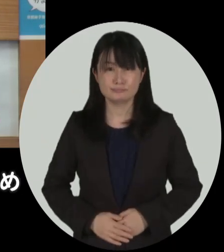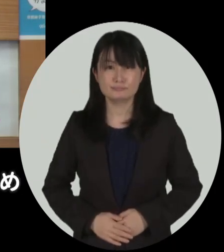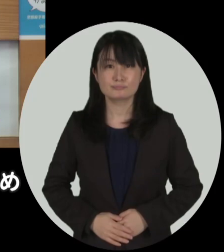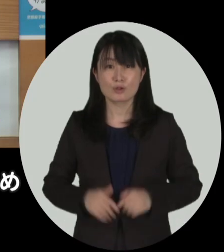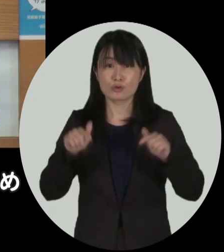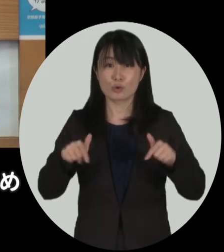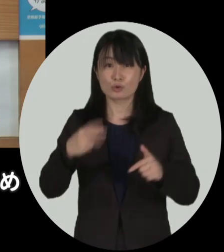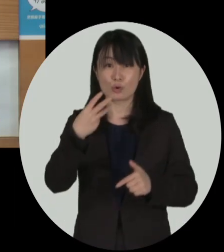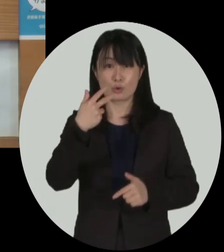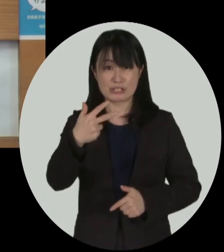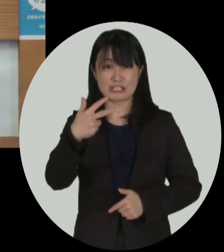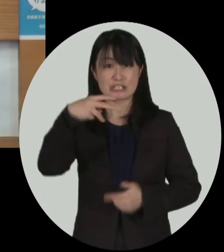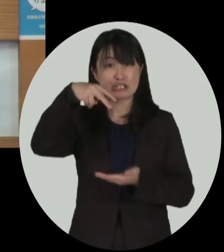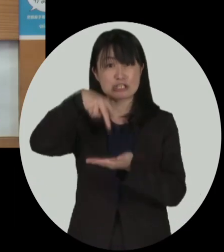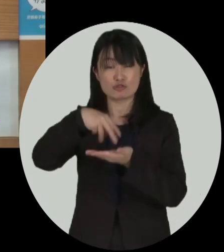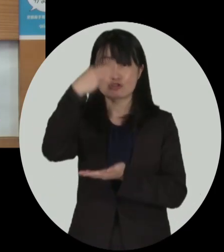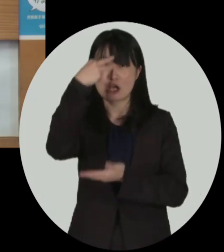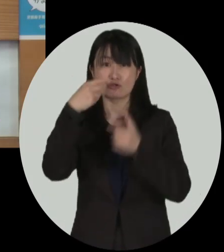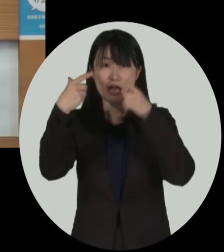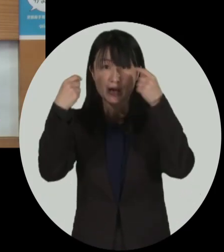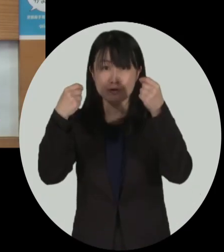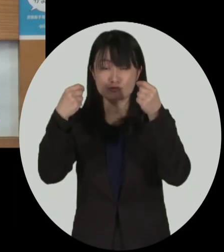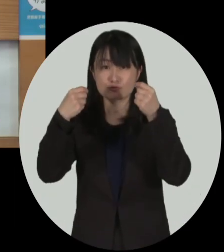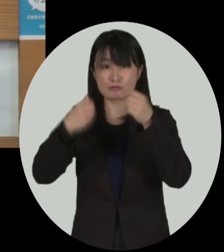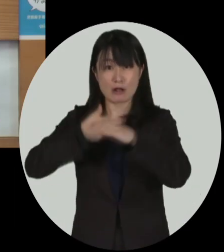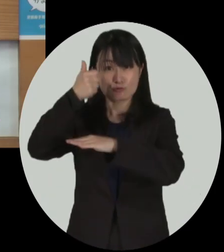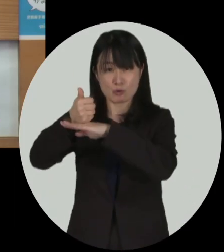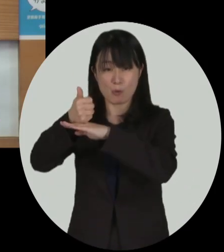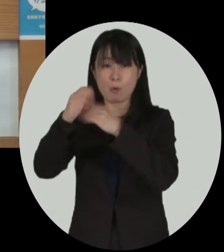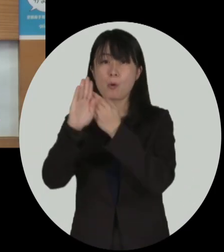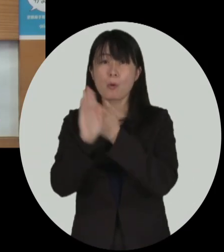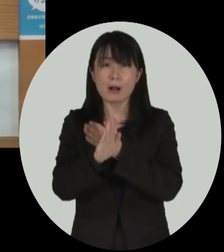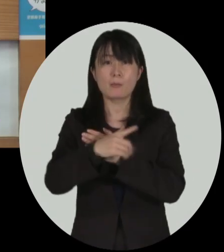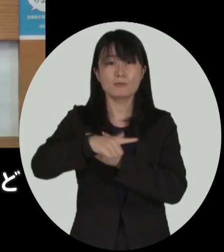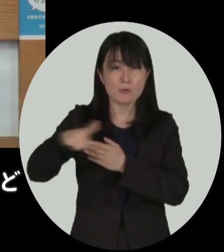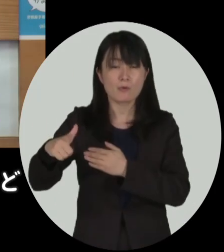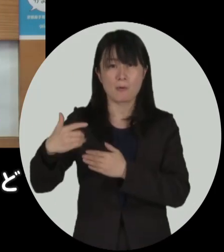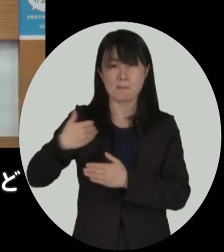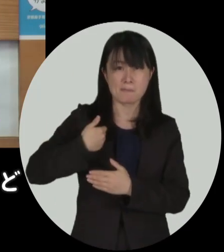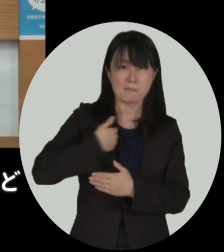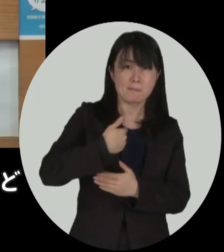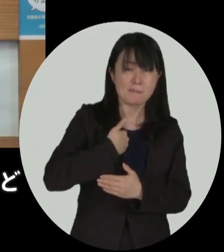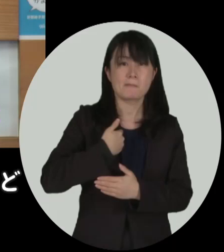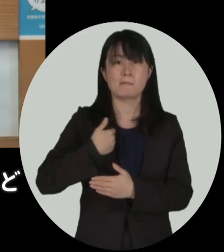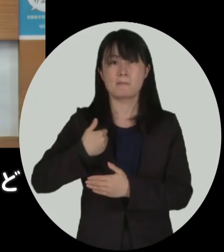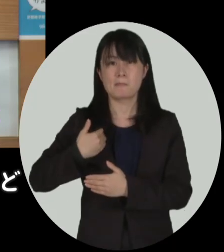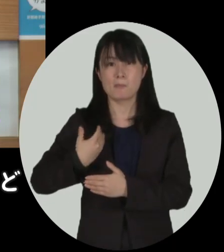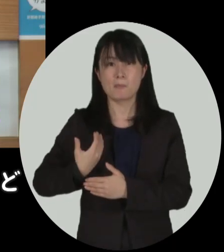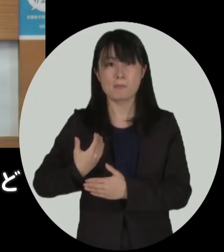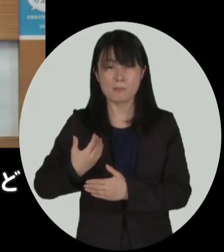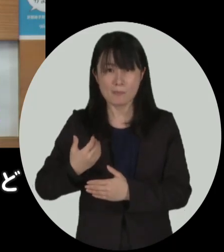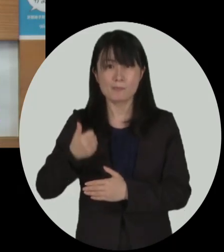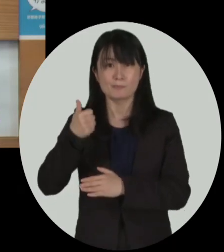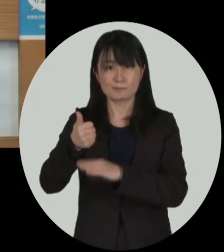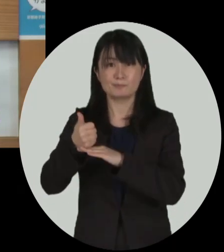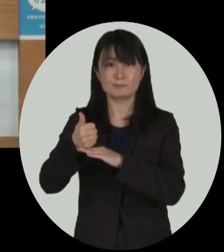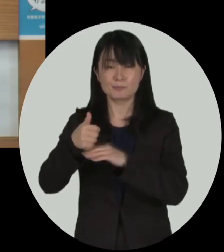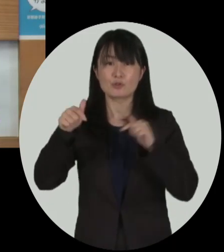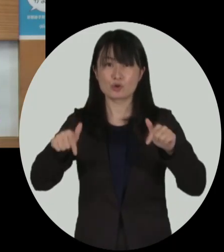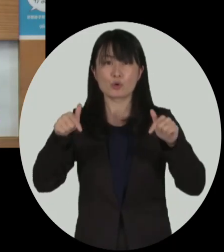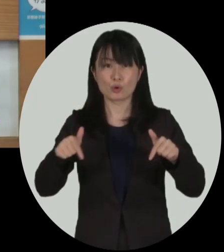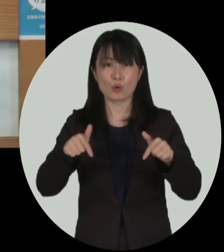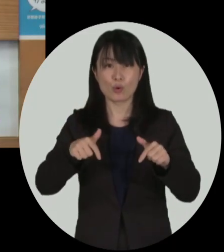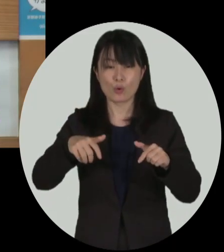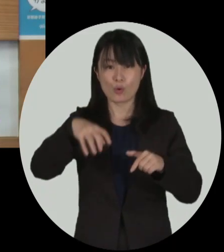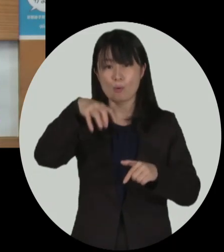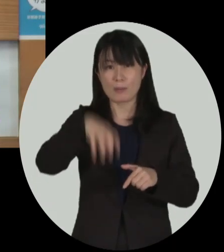の学長をはじめ京都において数々の要職を務められますとともに京都を舞台にした書書を発表されるなど京都の学術